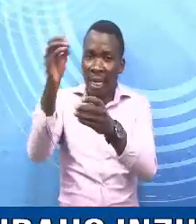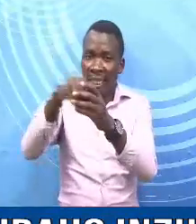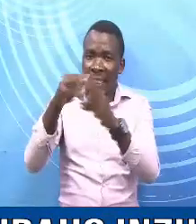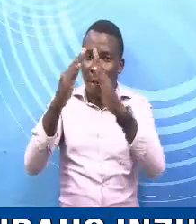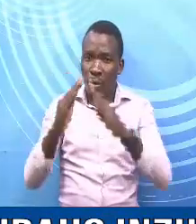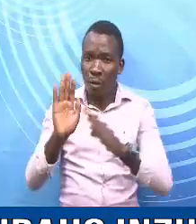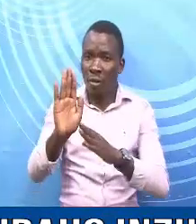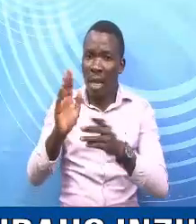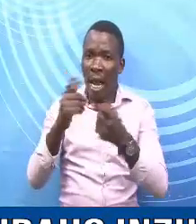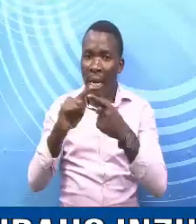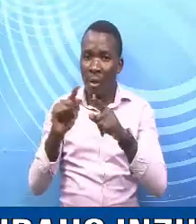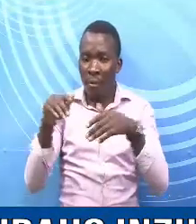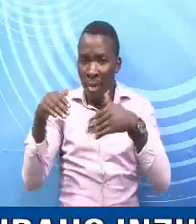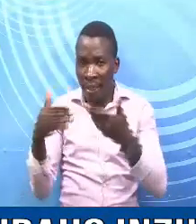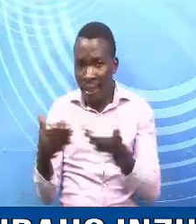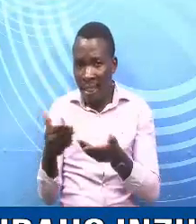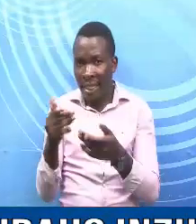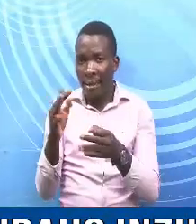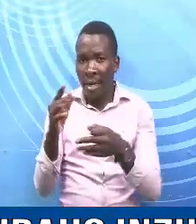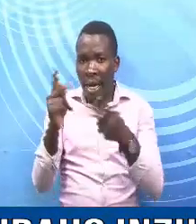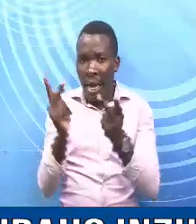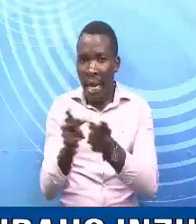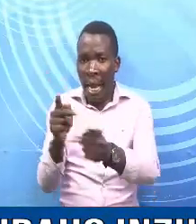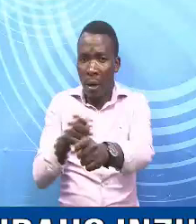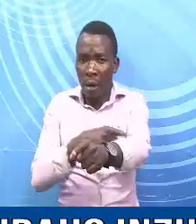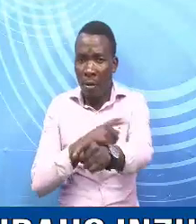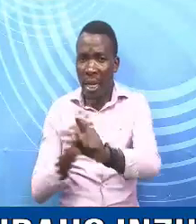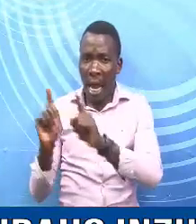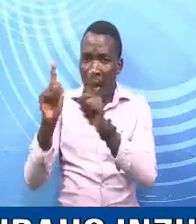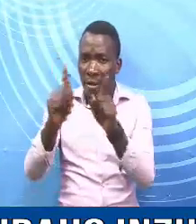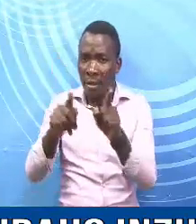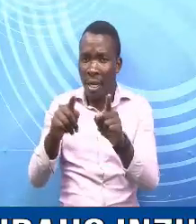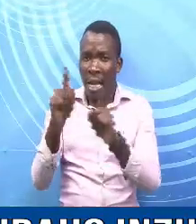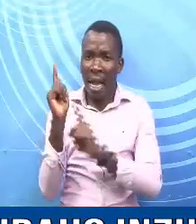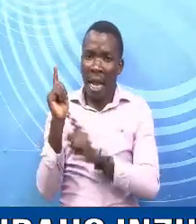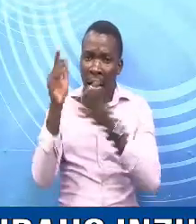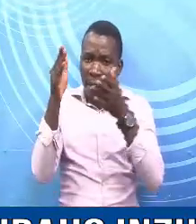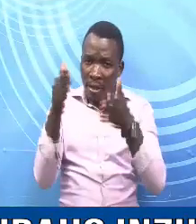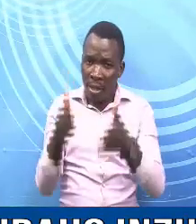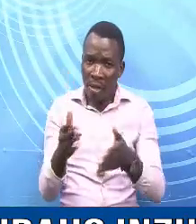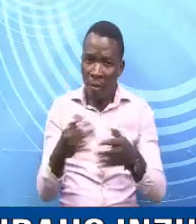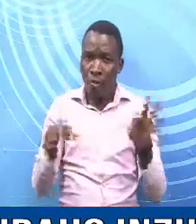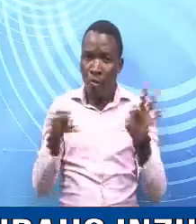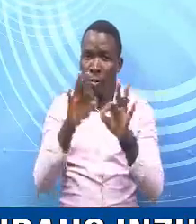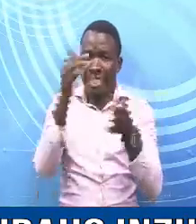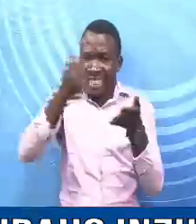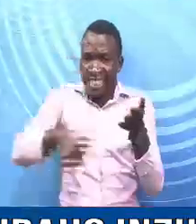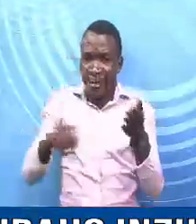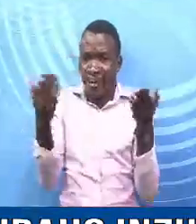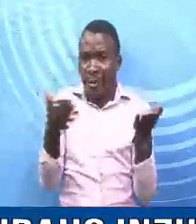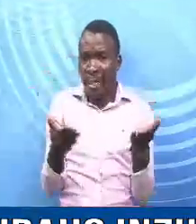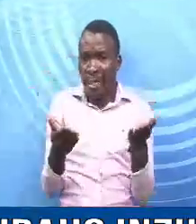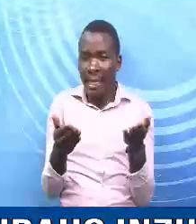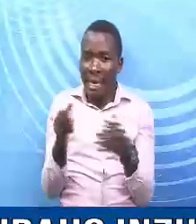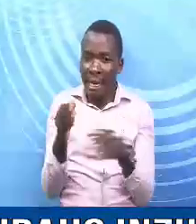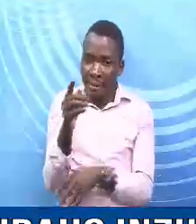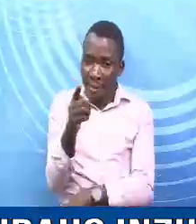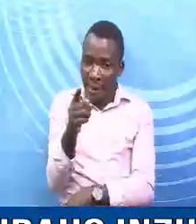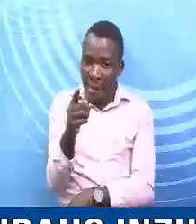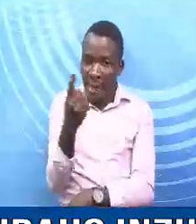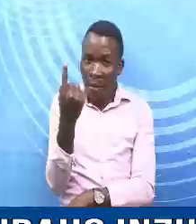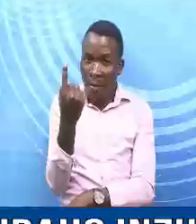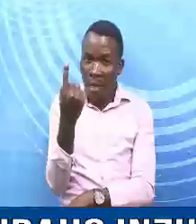ye ariko se niba ari nka kurarujyana abanyerondo baba barihe batunga agatoki umwe mu bakozi